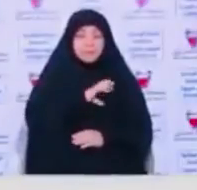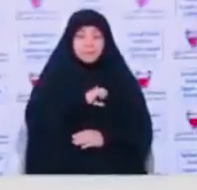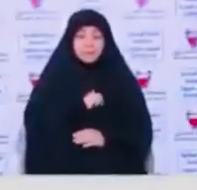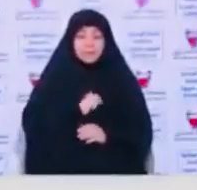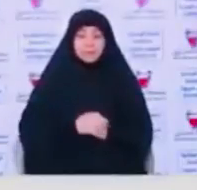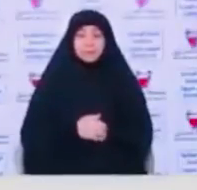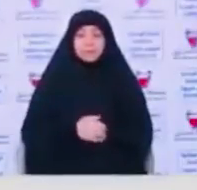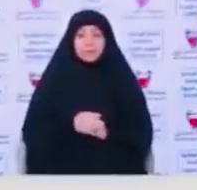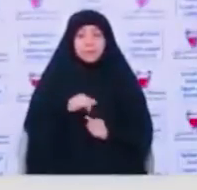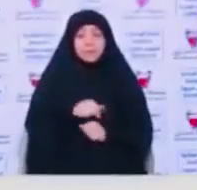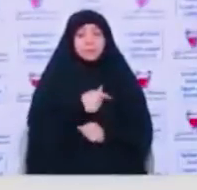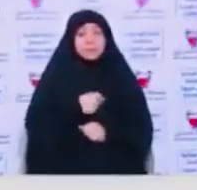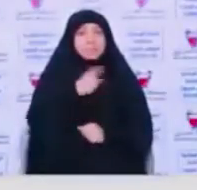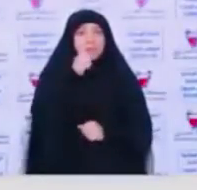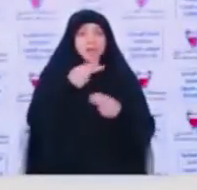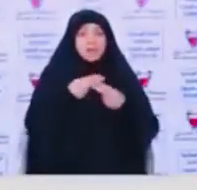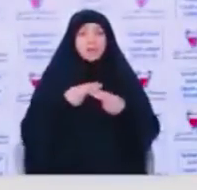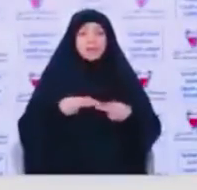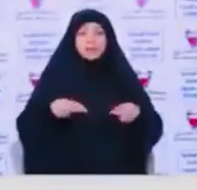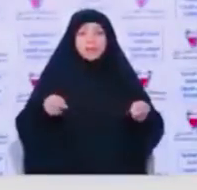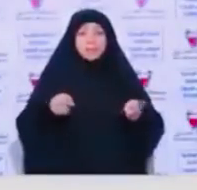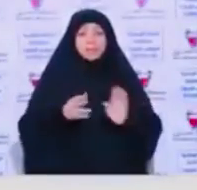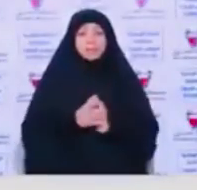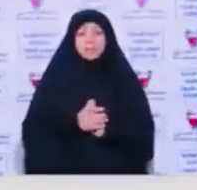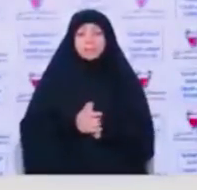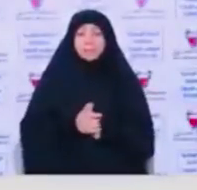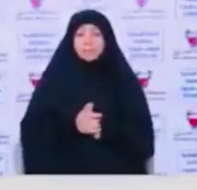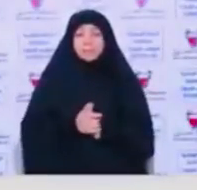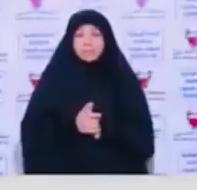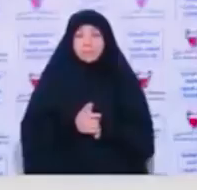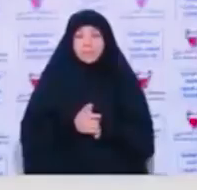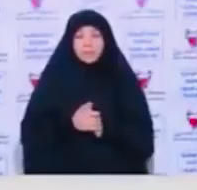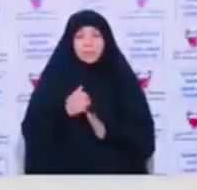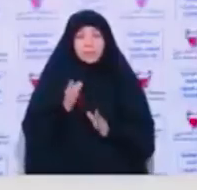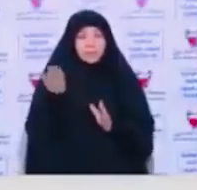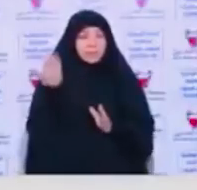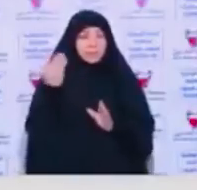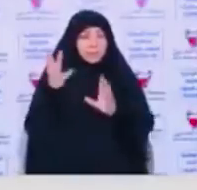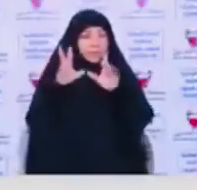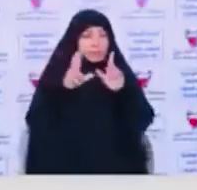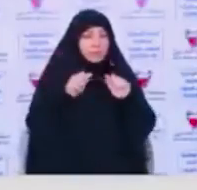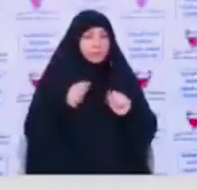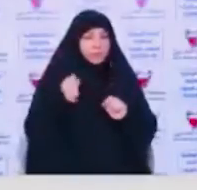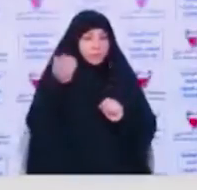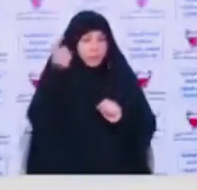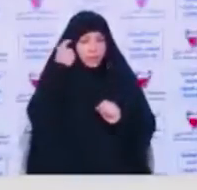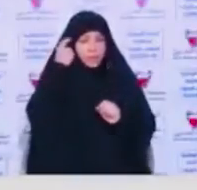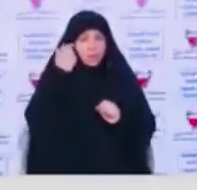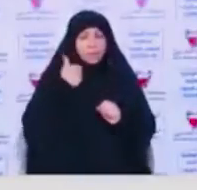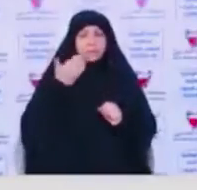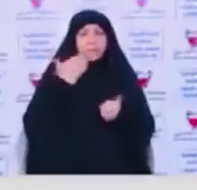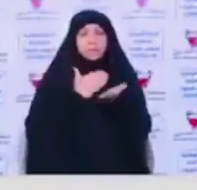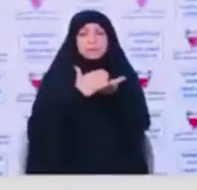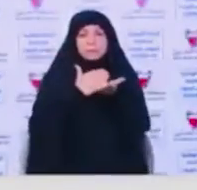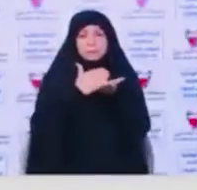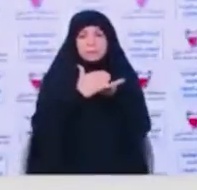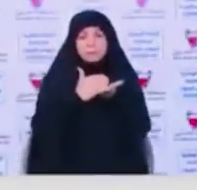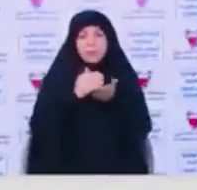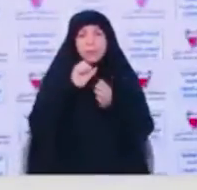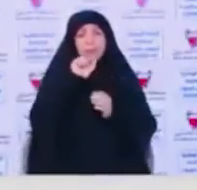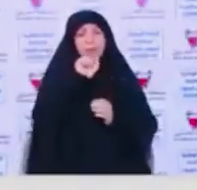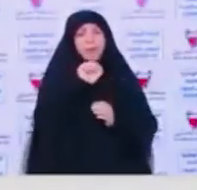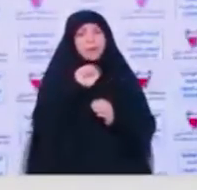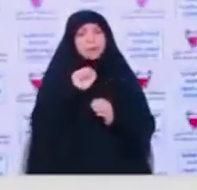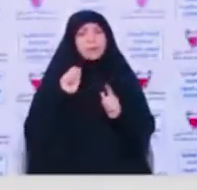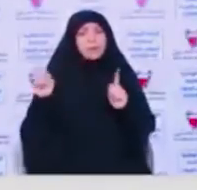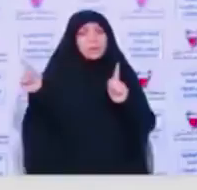بسم الله نبدأ وبه نستعين. مساكم الله بالخير. كان تذكرون الأسبوع الماضي احنا تطرقنا إلى موضوع كان مهم جدا عن موضوع